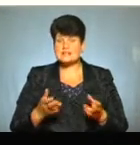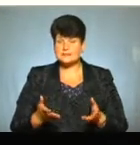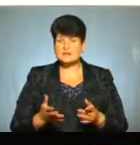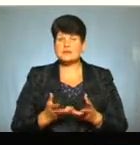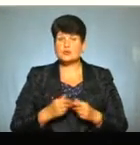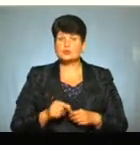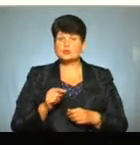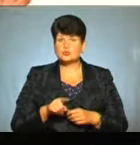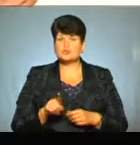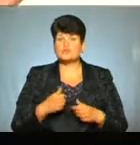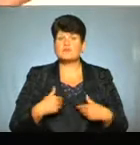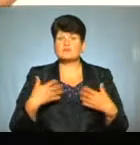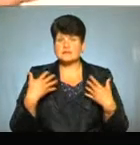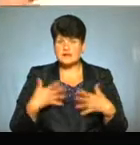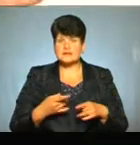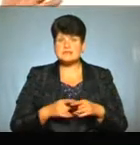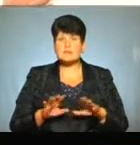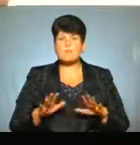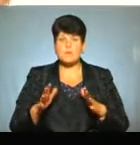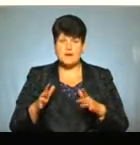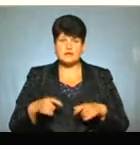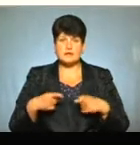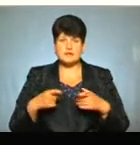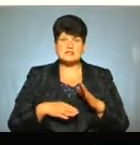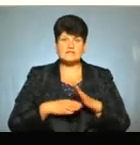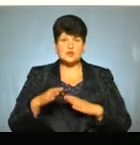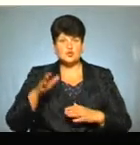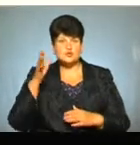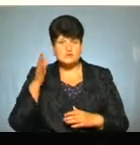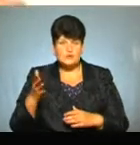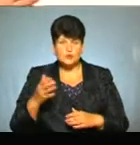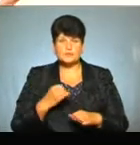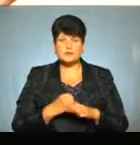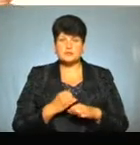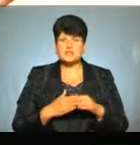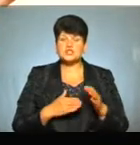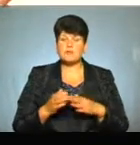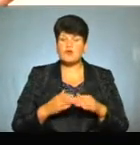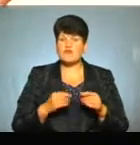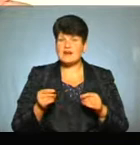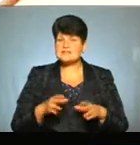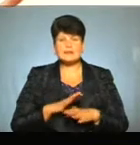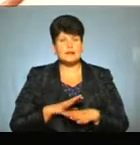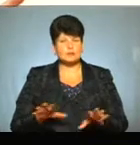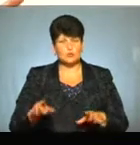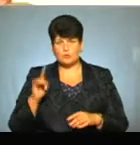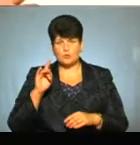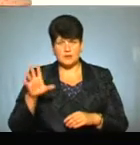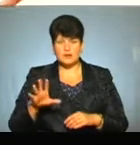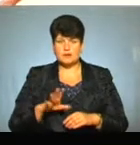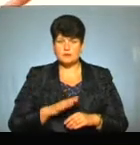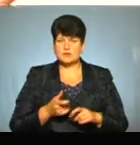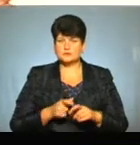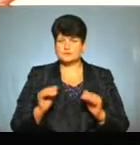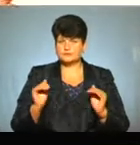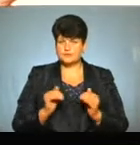За рахунок того, що ми от втратили цей момент, гналися за вищою освітою, робітничі професії не були популярними і була